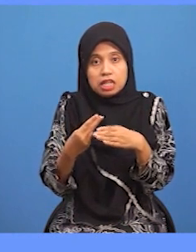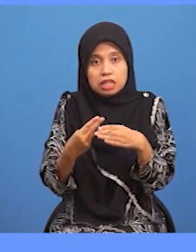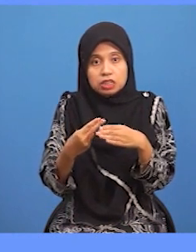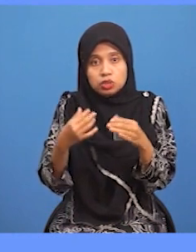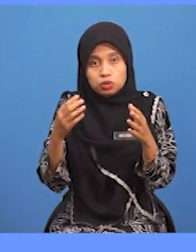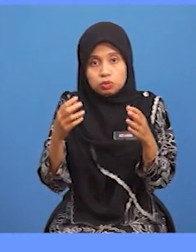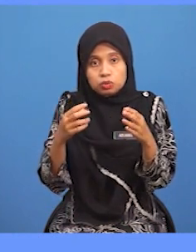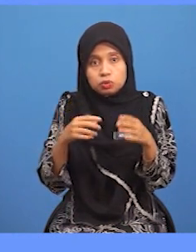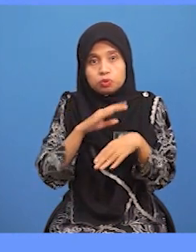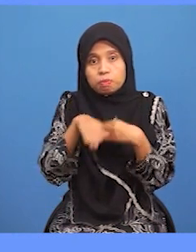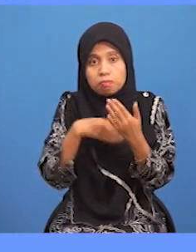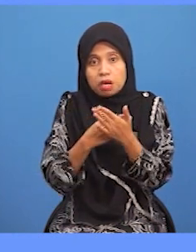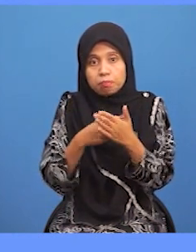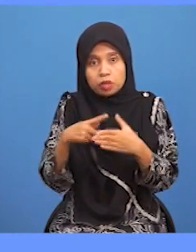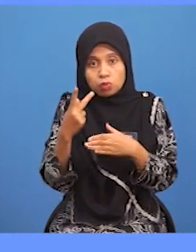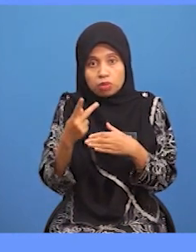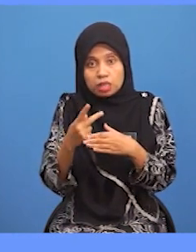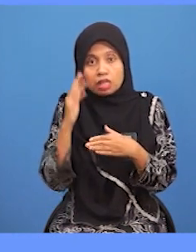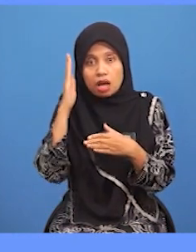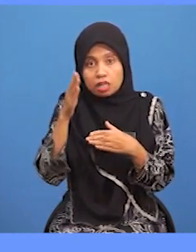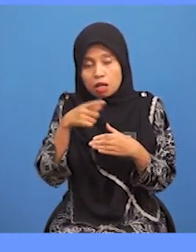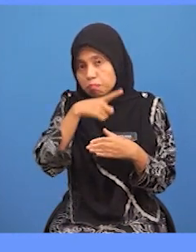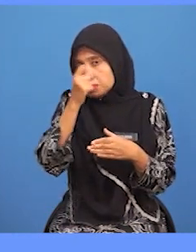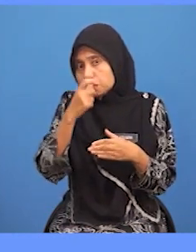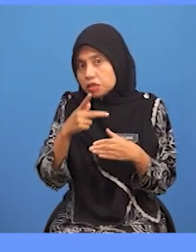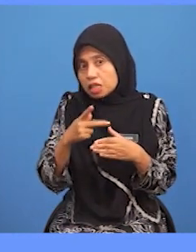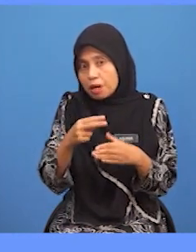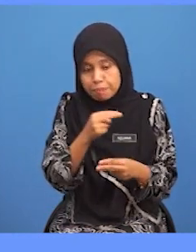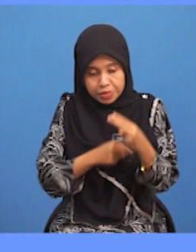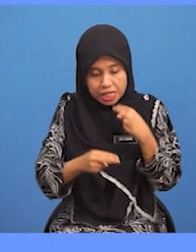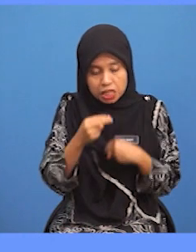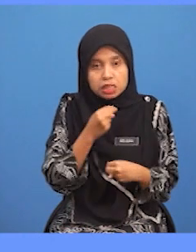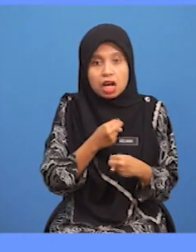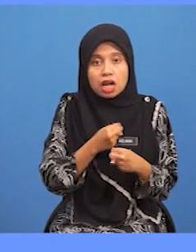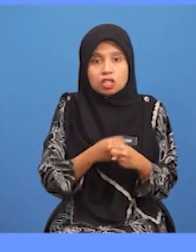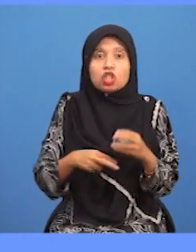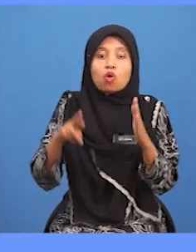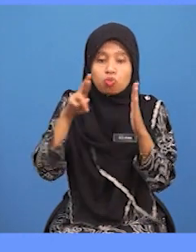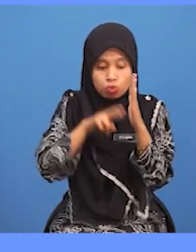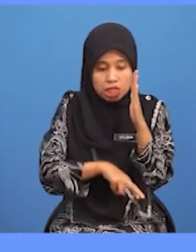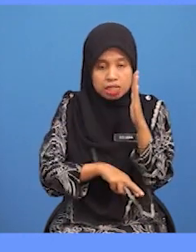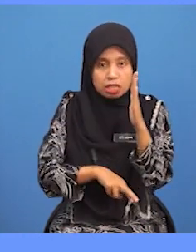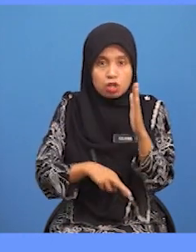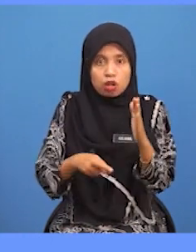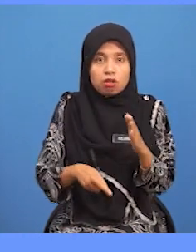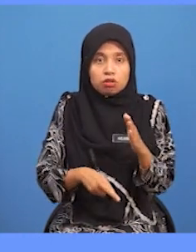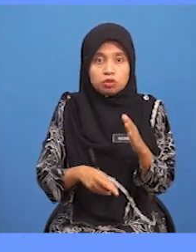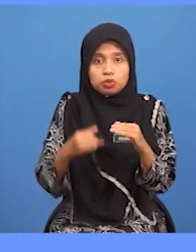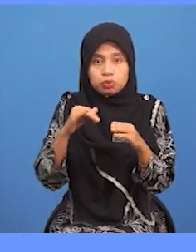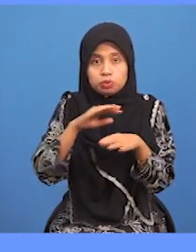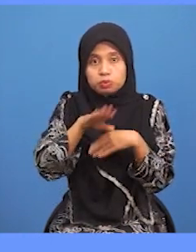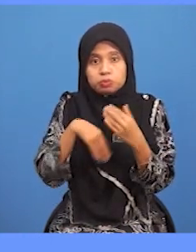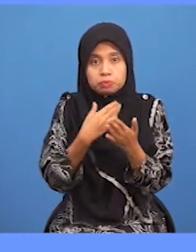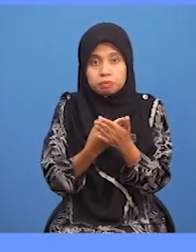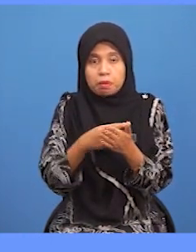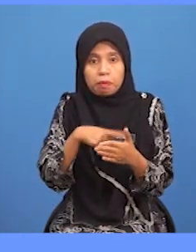pengeluaran yang kurang daripada titik pulang modal akan menyebabkan perniagaan mengalami kerugian. Jumlah pengeluaran